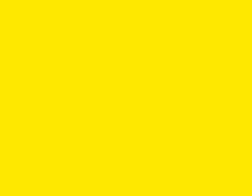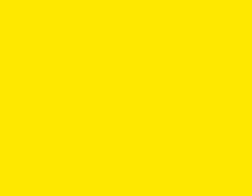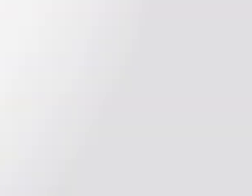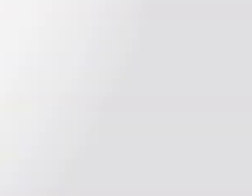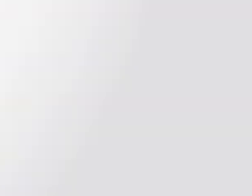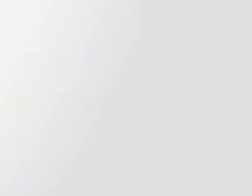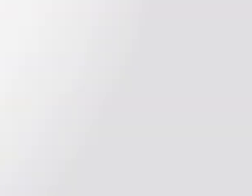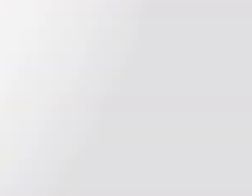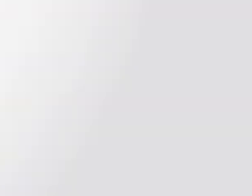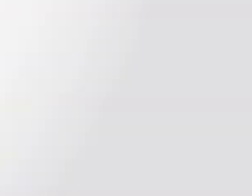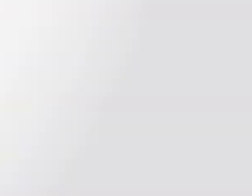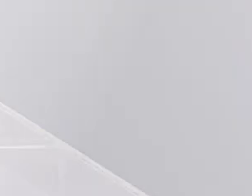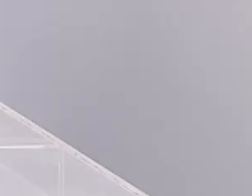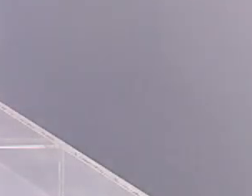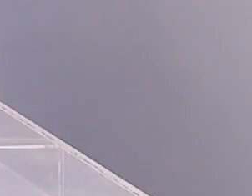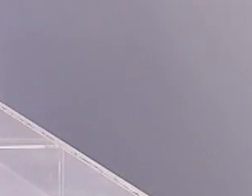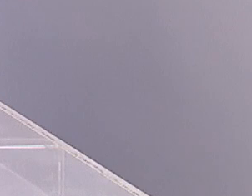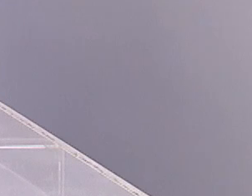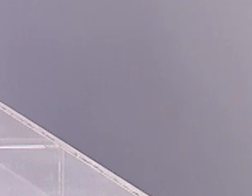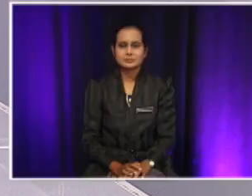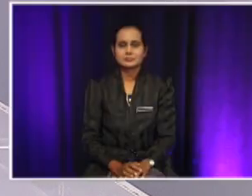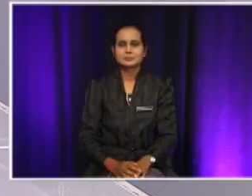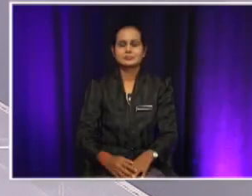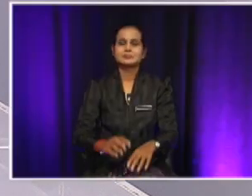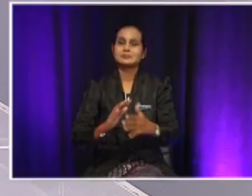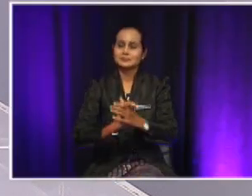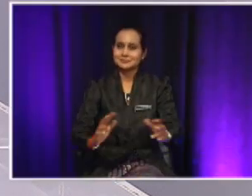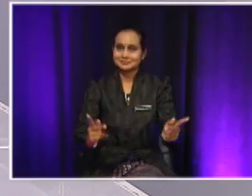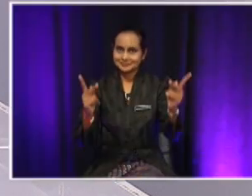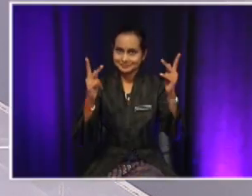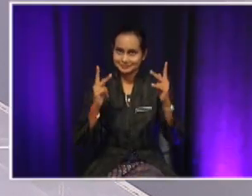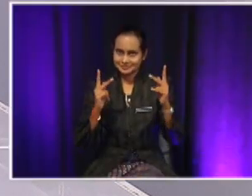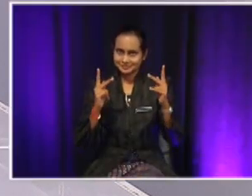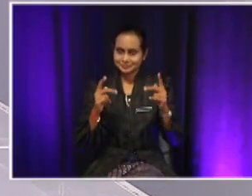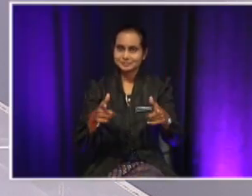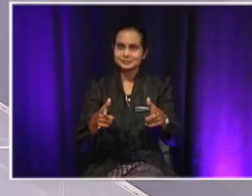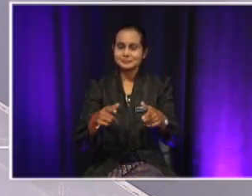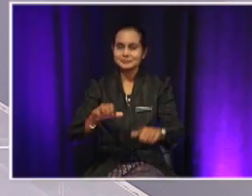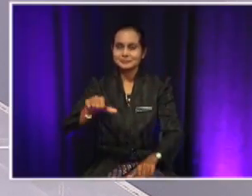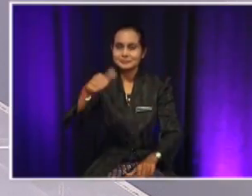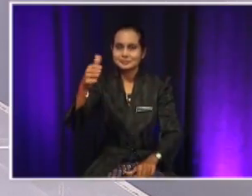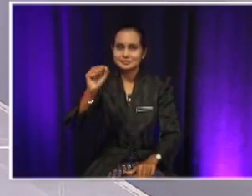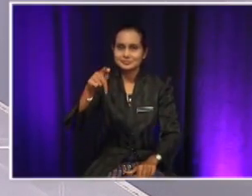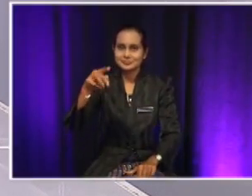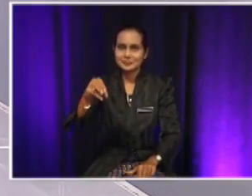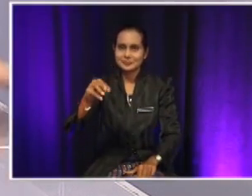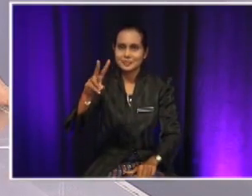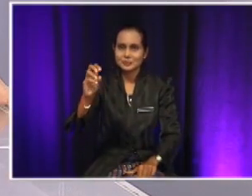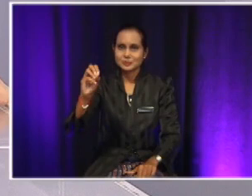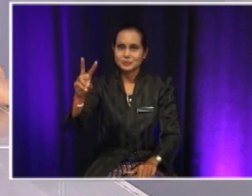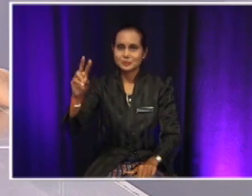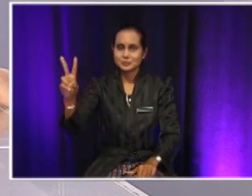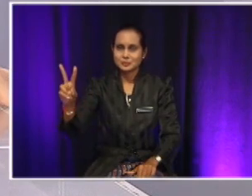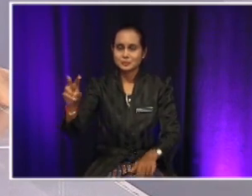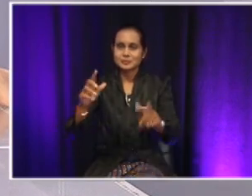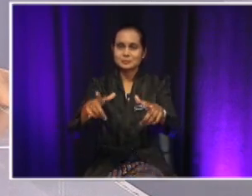Didik TV KPM. Selamat kembali menonton Sukses SPM 2022 Pecutan bersama dengan saya Fizi,